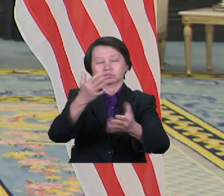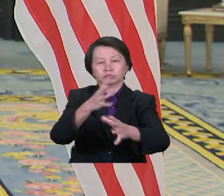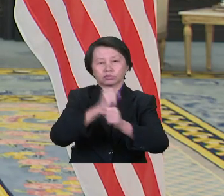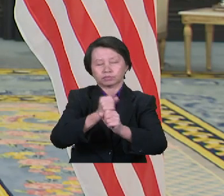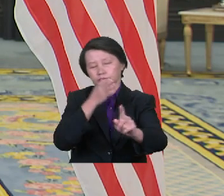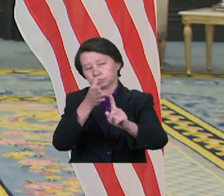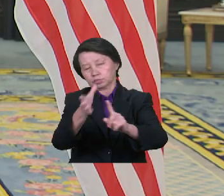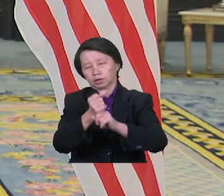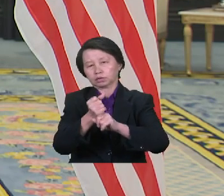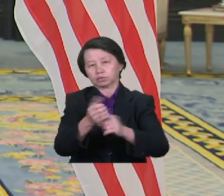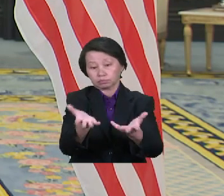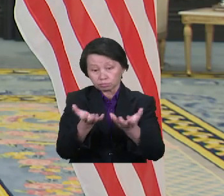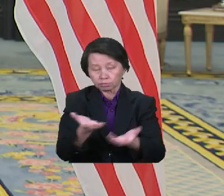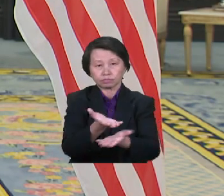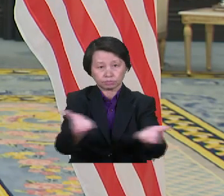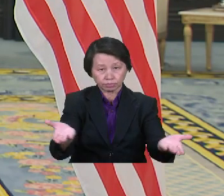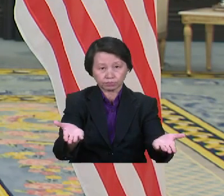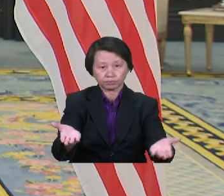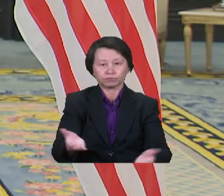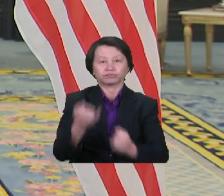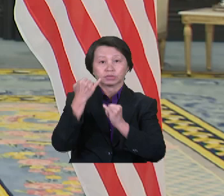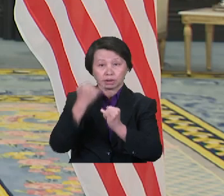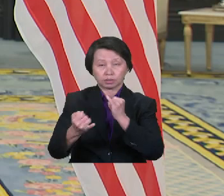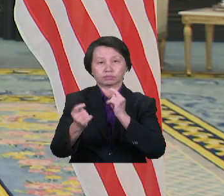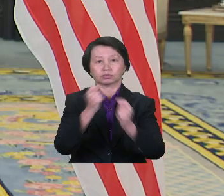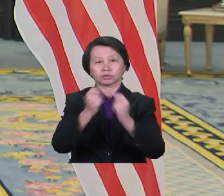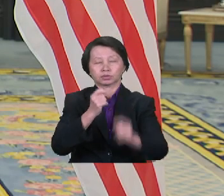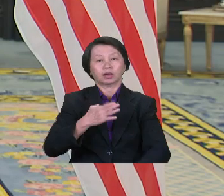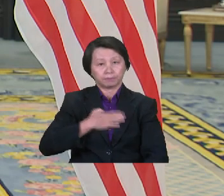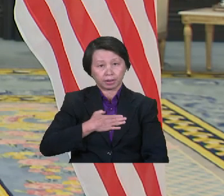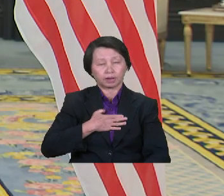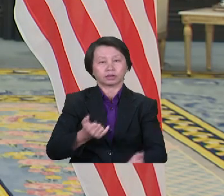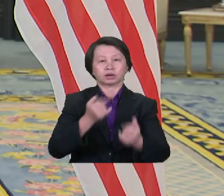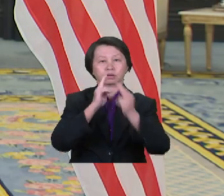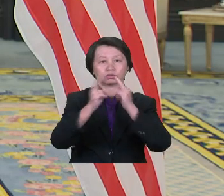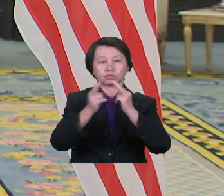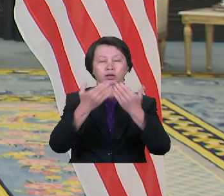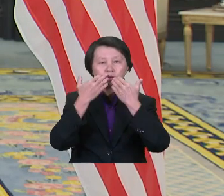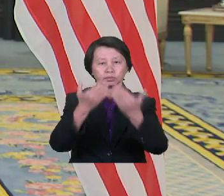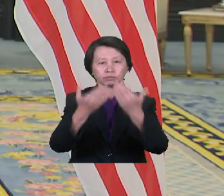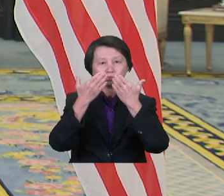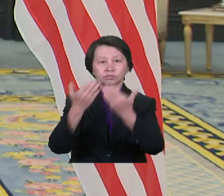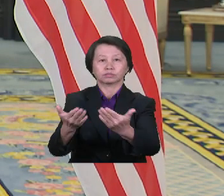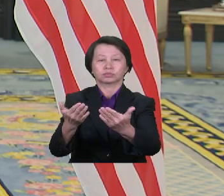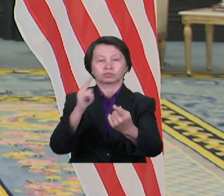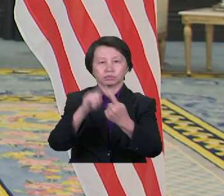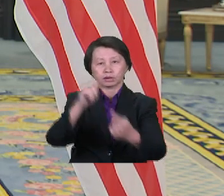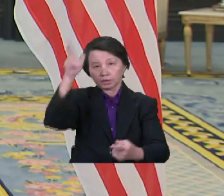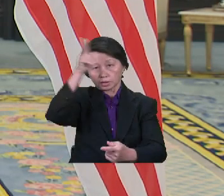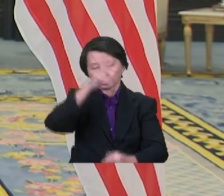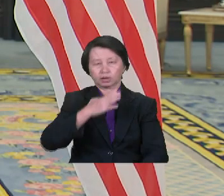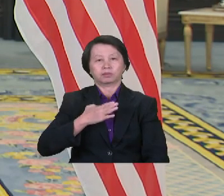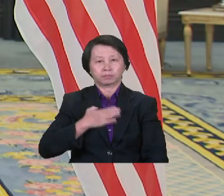hasrat yang diidam-idamkan mengakhiri titah beta ingin merakamkan ucapan terima kasih kepada kerajaan